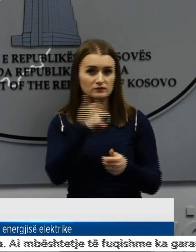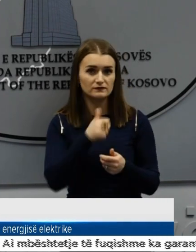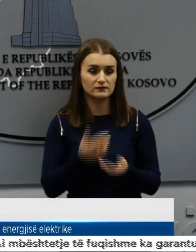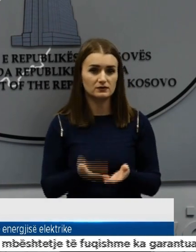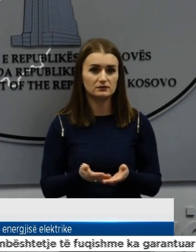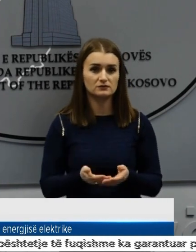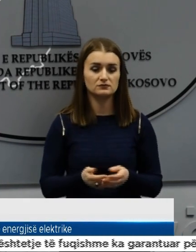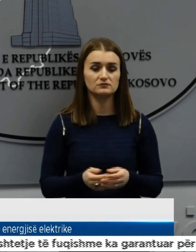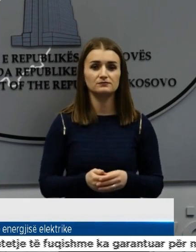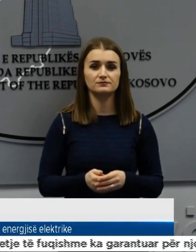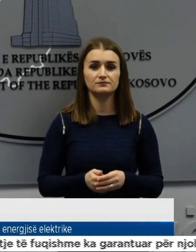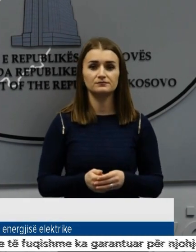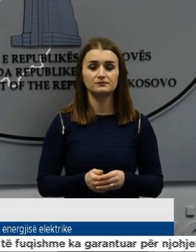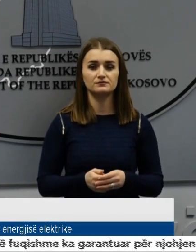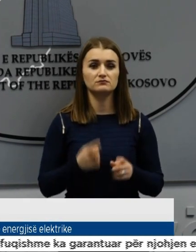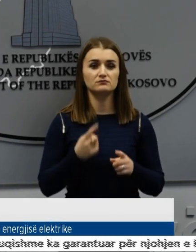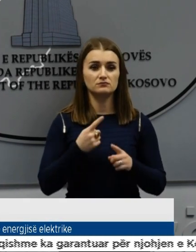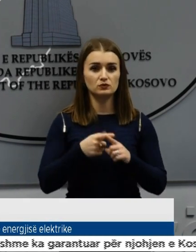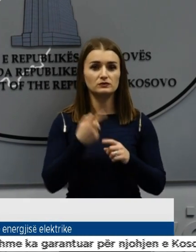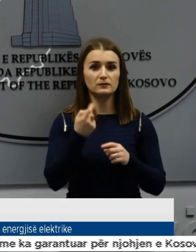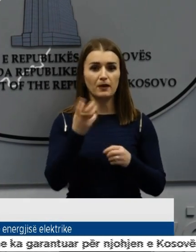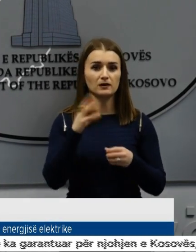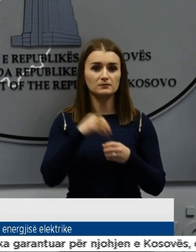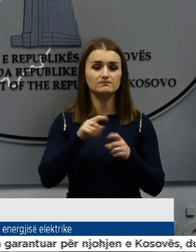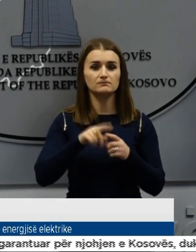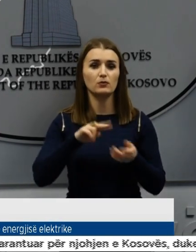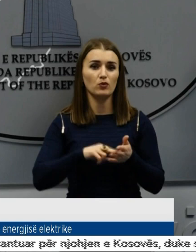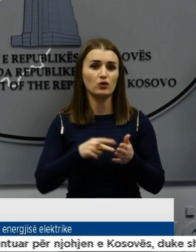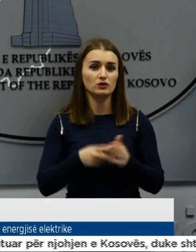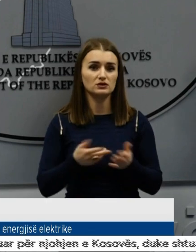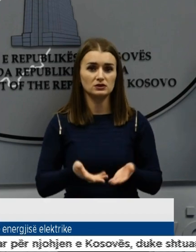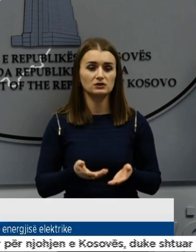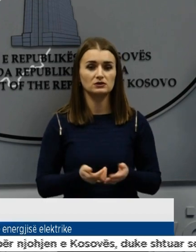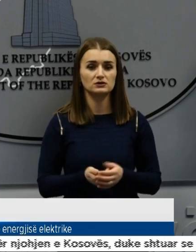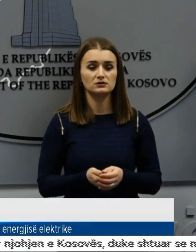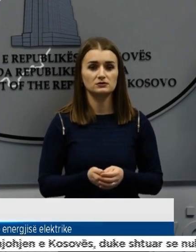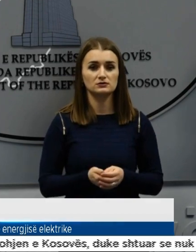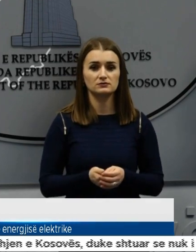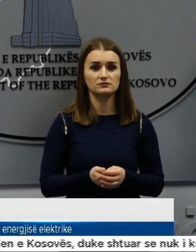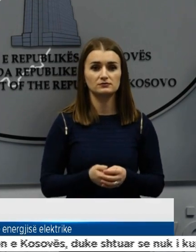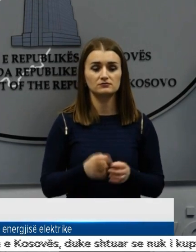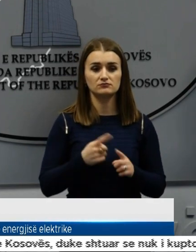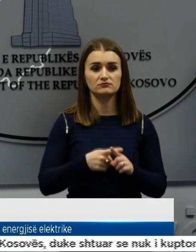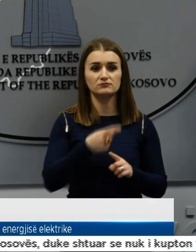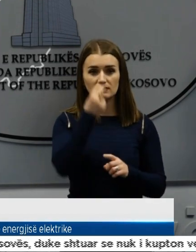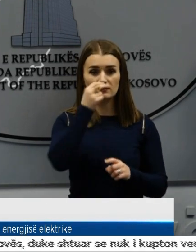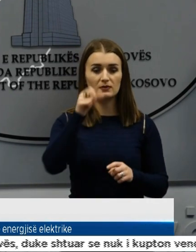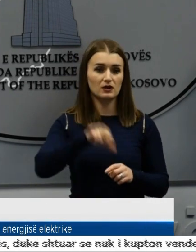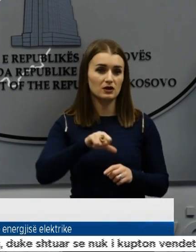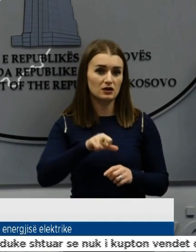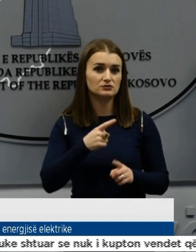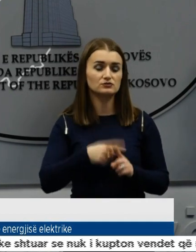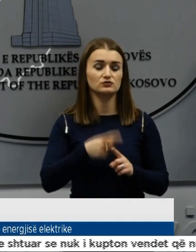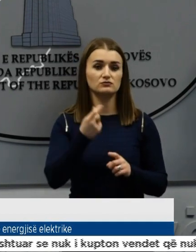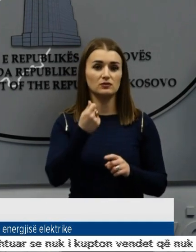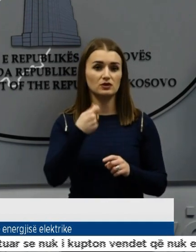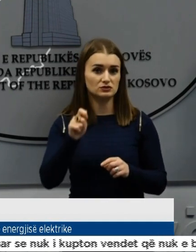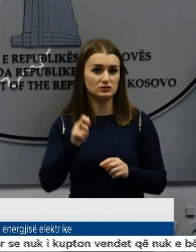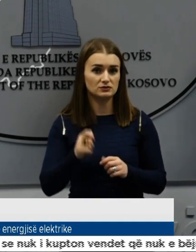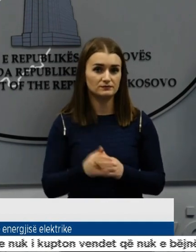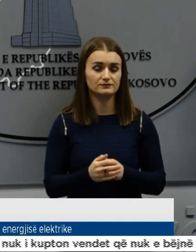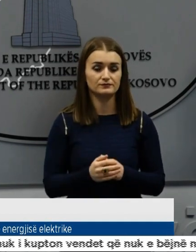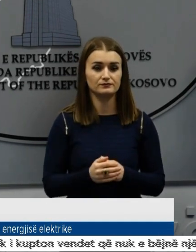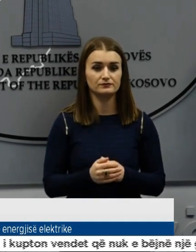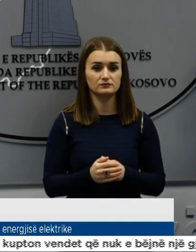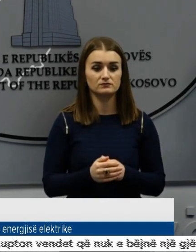në fakt edhe gjeopolitika ka rol në këtë ulje të ofertës së gazit dhe në rritje të çmimeve në Evropë. Dhe unë